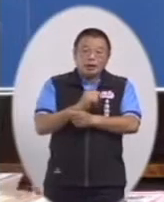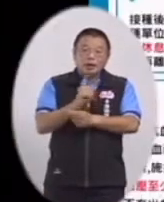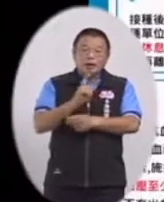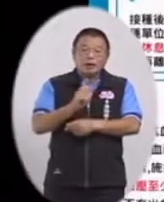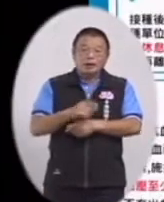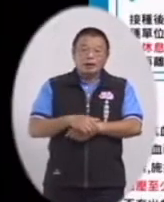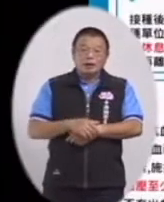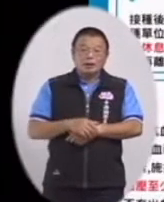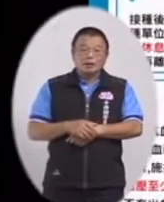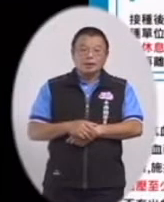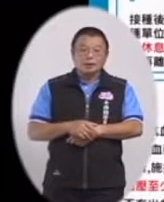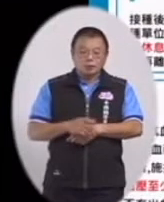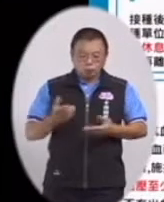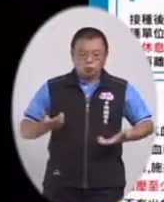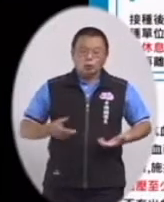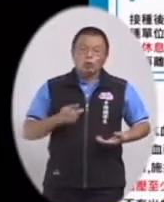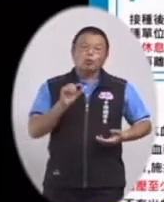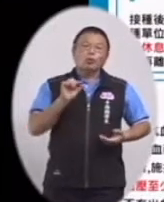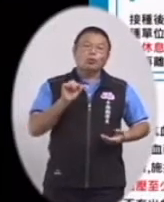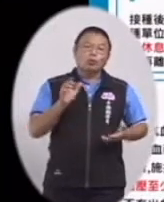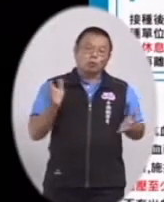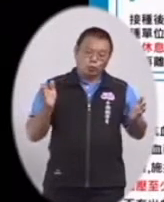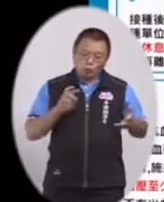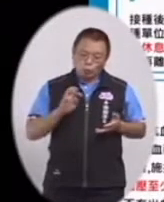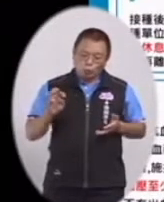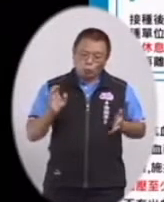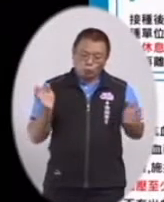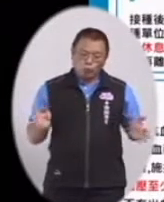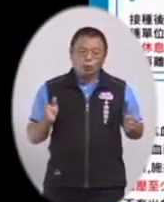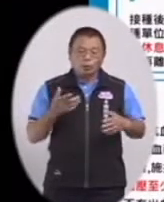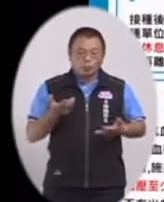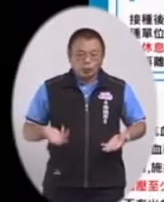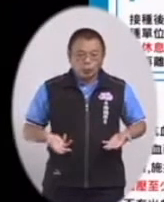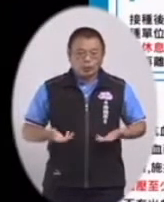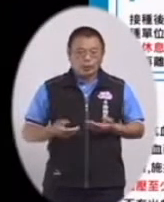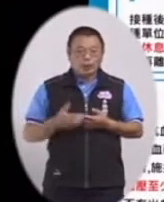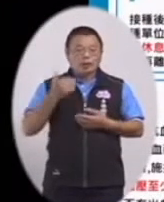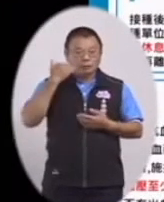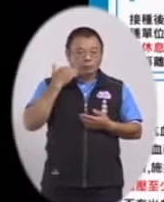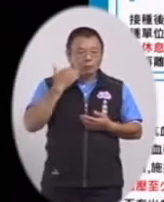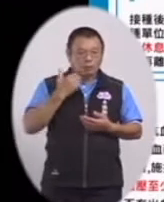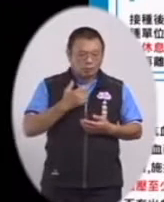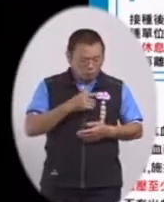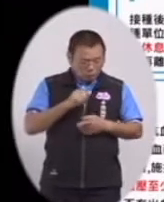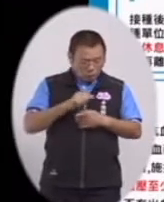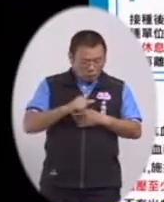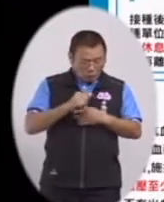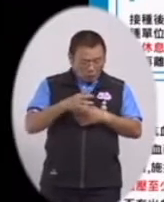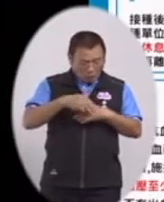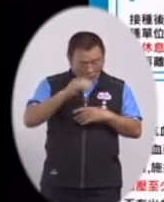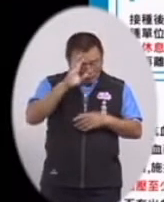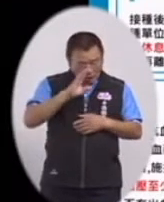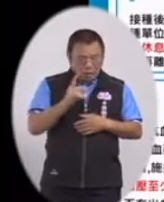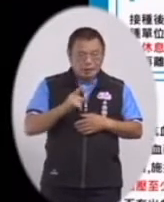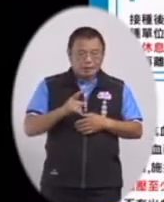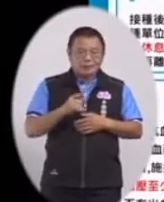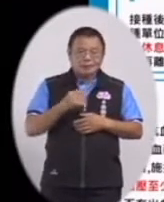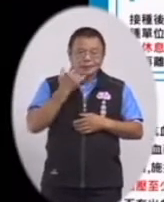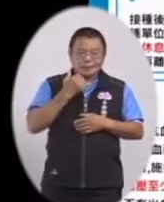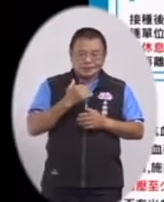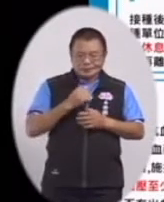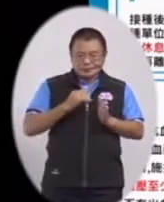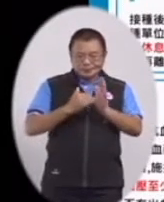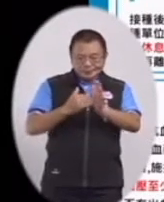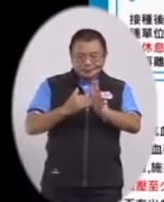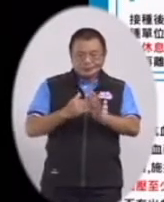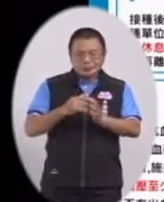第一个我讲的要休息15分钟到30分钟。第二个，如果你的有一些血液的毛病，那可能你有使用抗